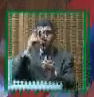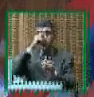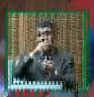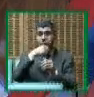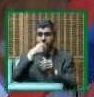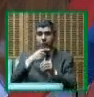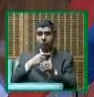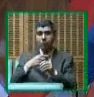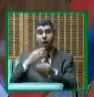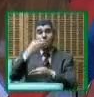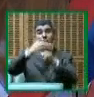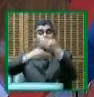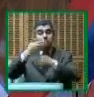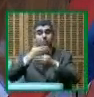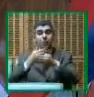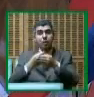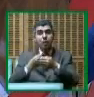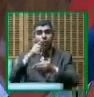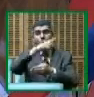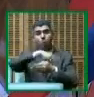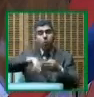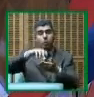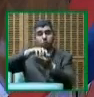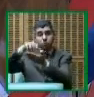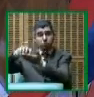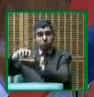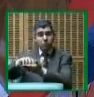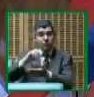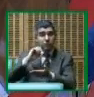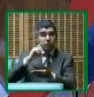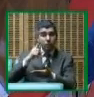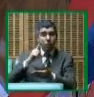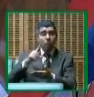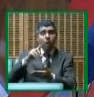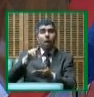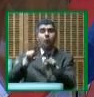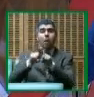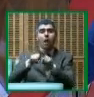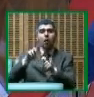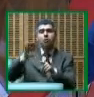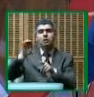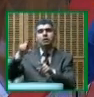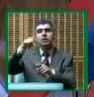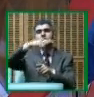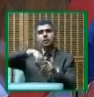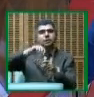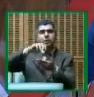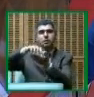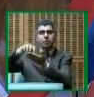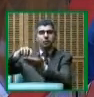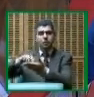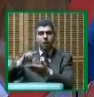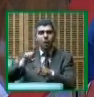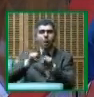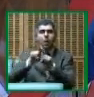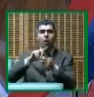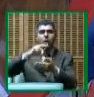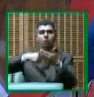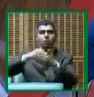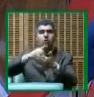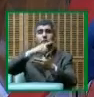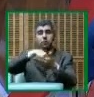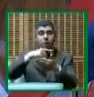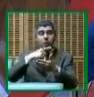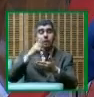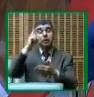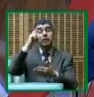ماساه حقيقه في شانها، هذه مساله حقيقه بناو. والحي كامل اللي معني احياء اخرى اللي وقعت